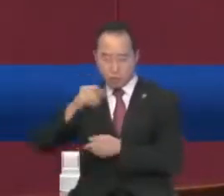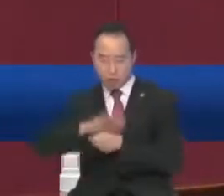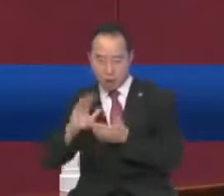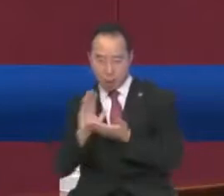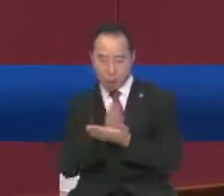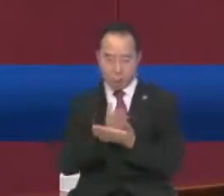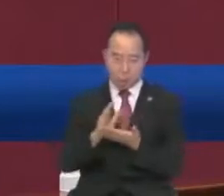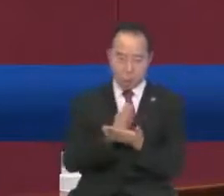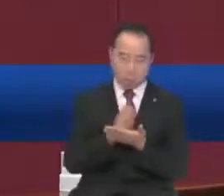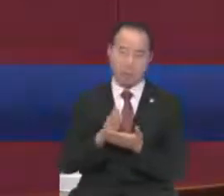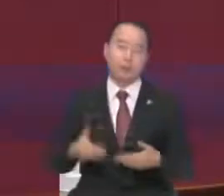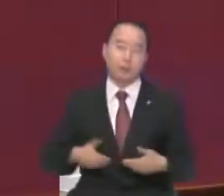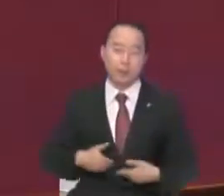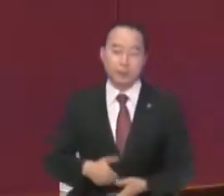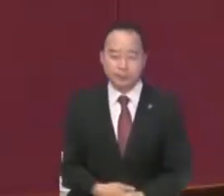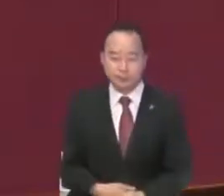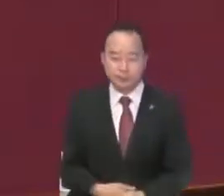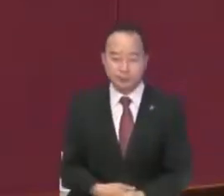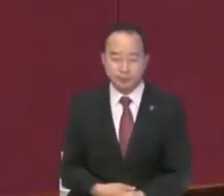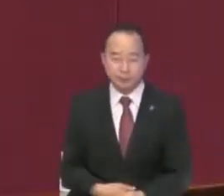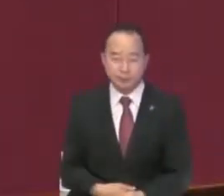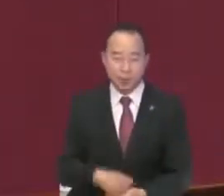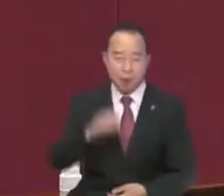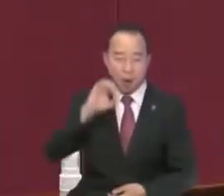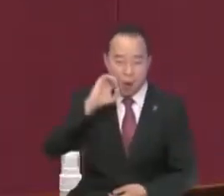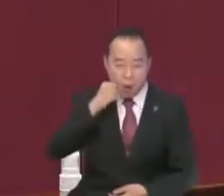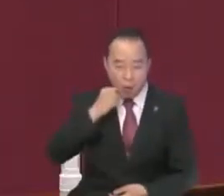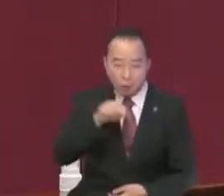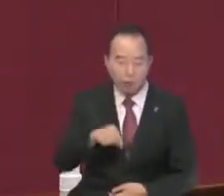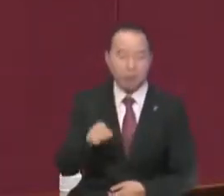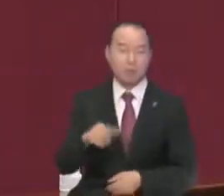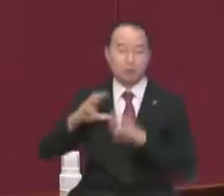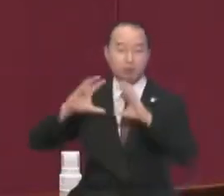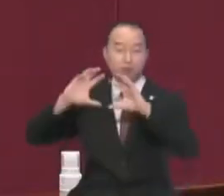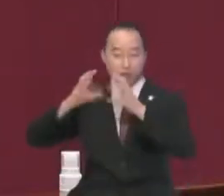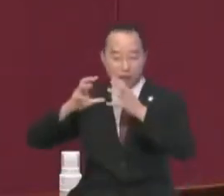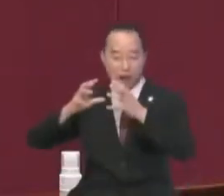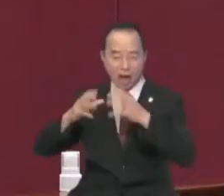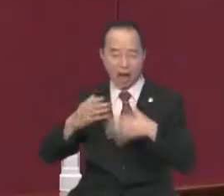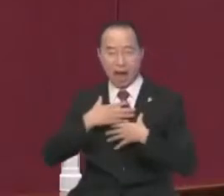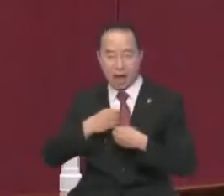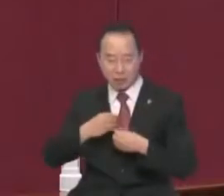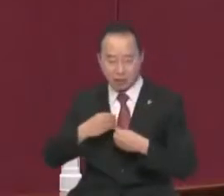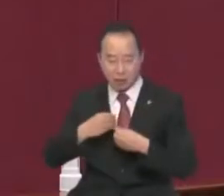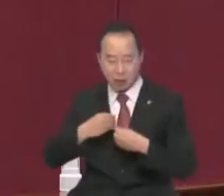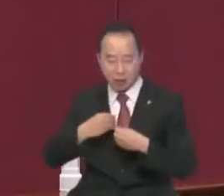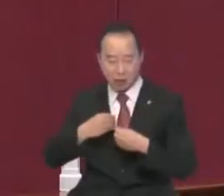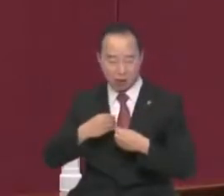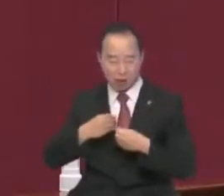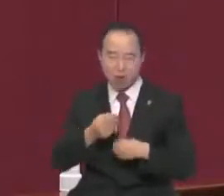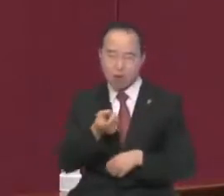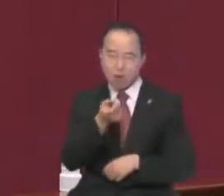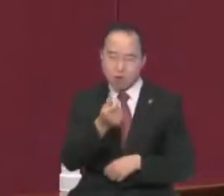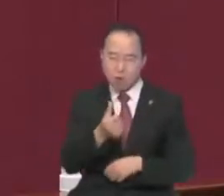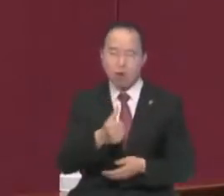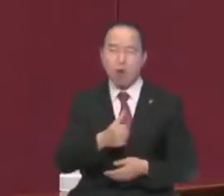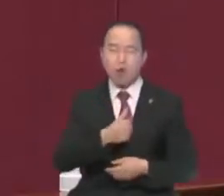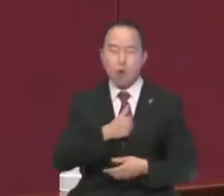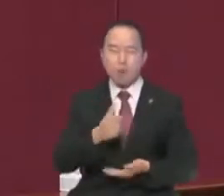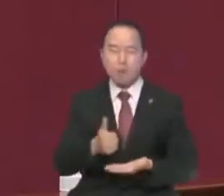있어야 합니다. 재난 속에서도 국가가 안전과 최소한 존엄의 삶을 보장해 줄 거라는